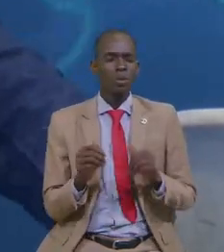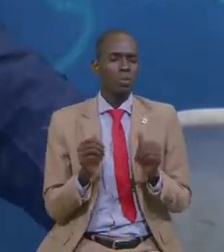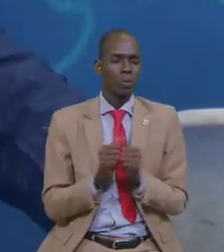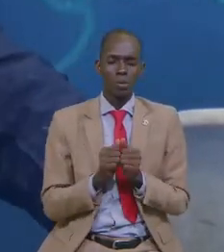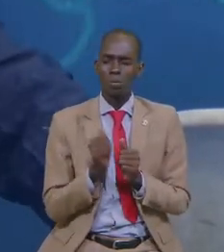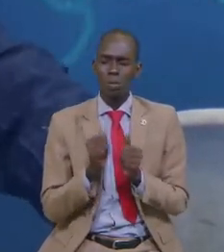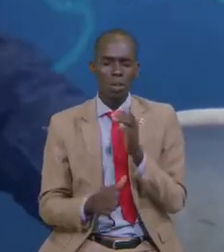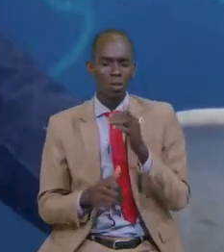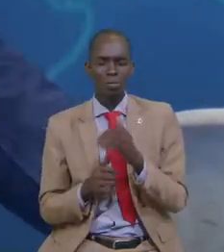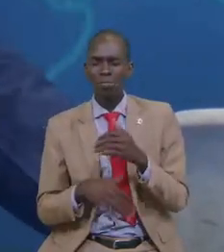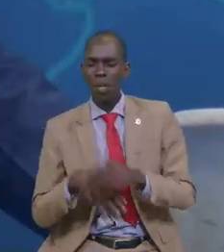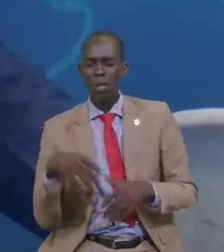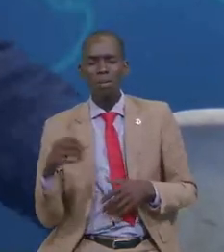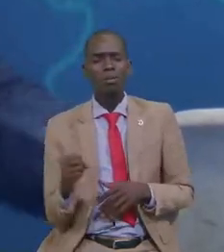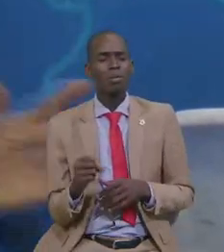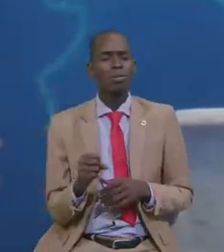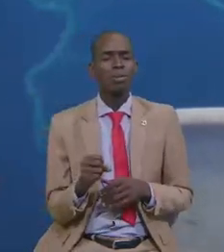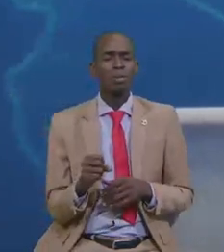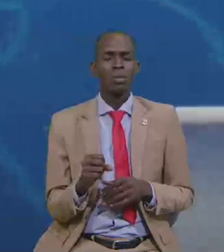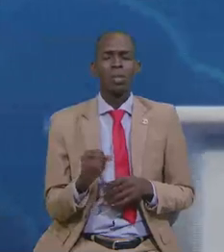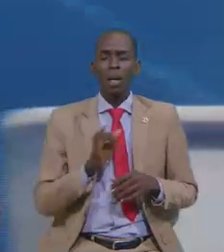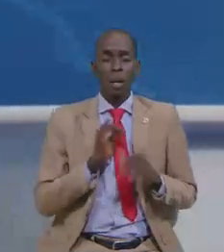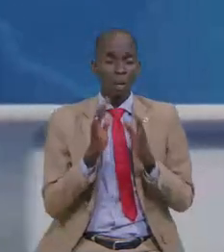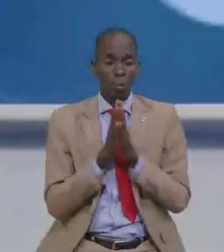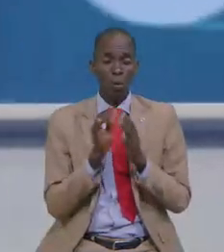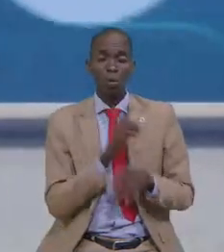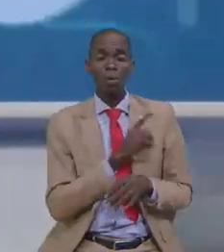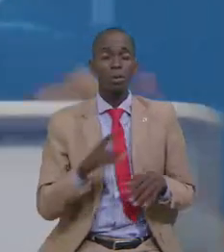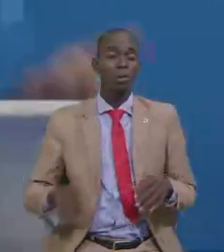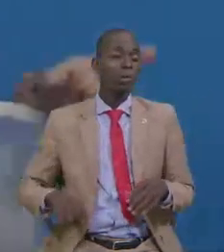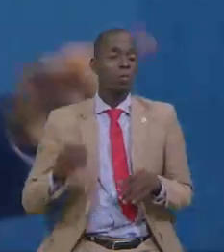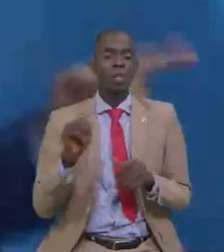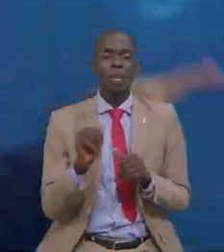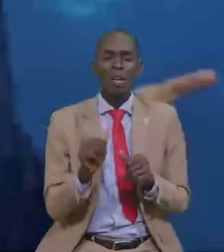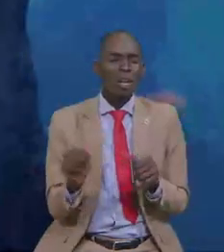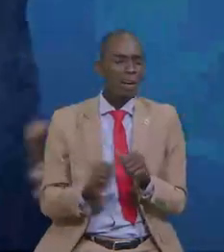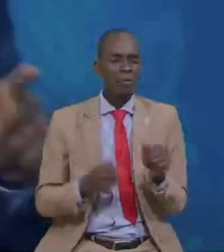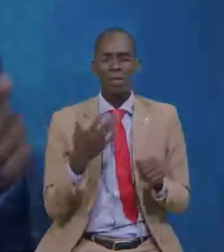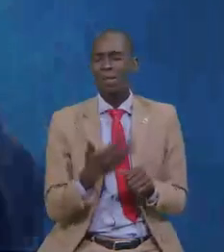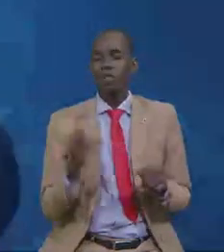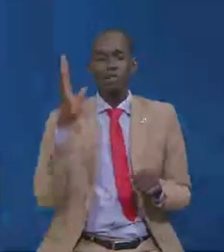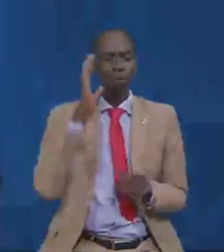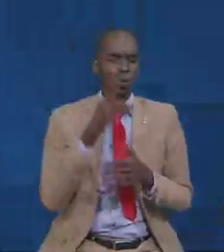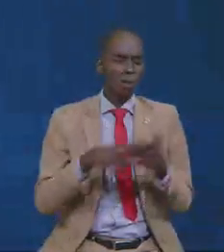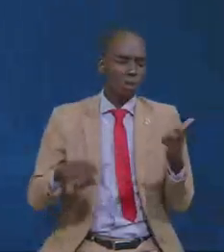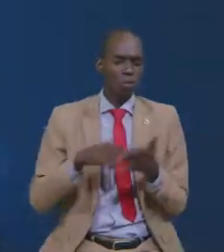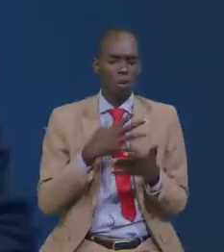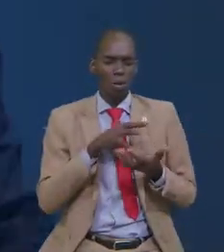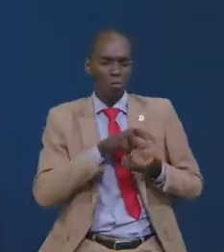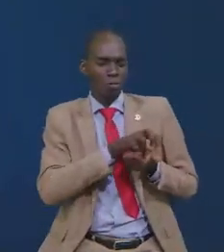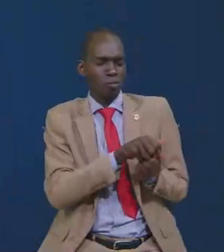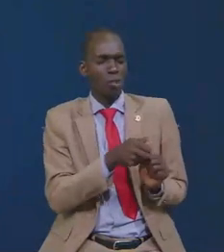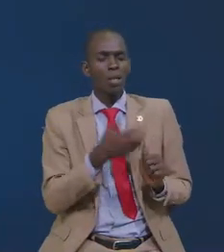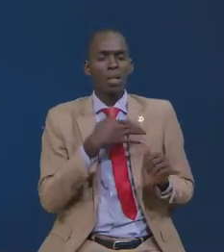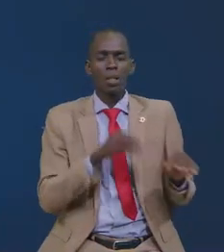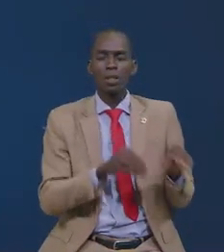sang qui coule, et cette hémorragie, et je prie ce saignement, je prie que tu